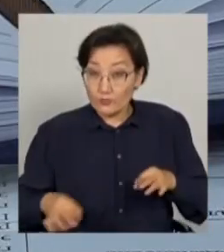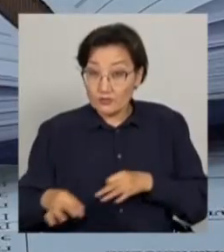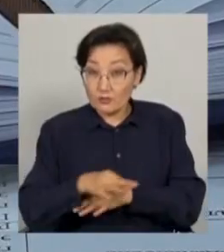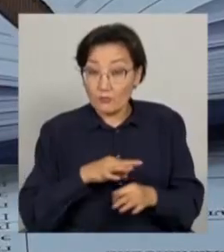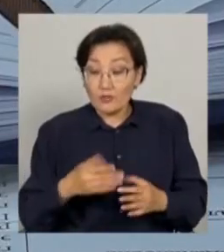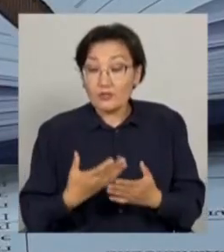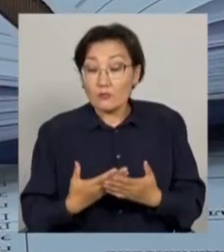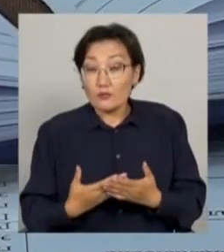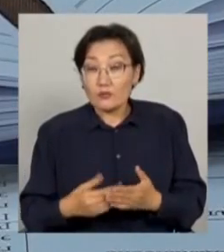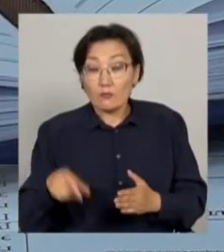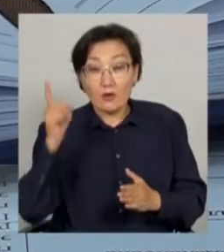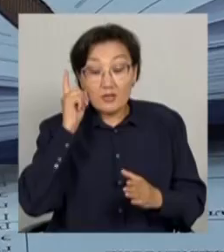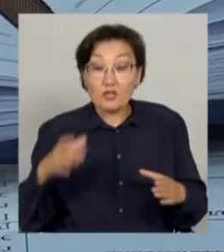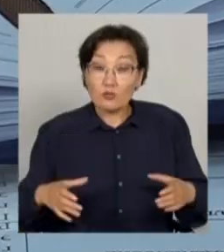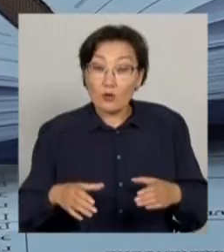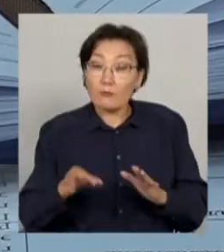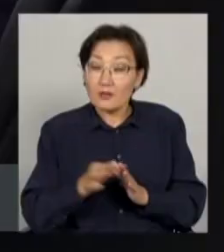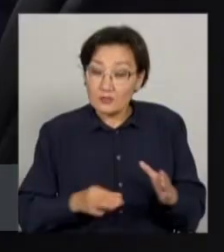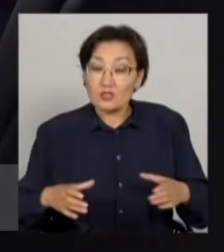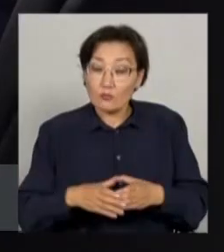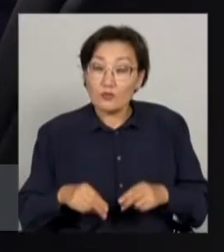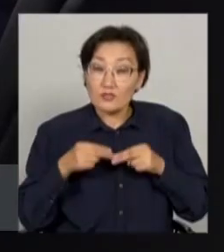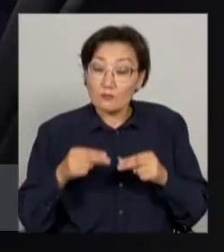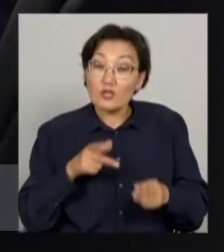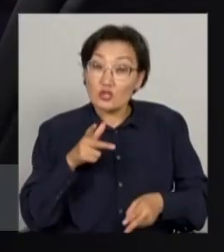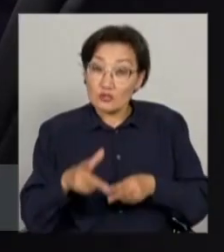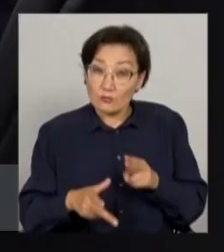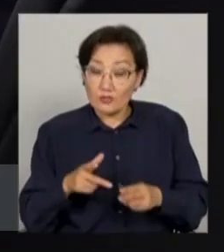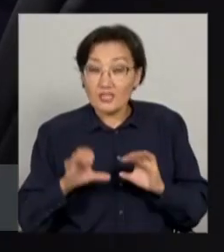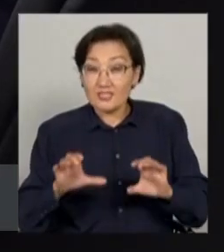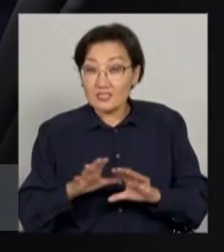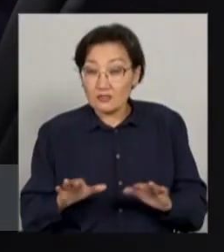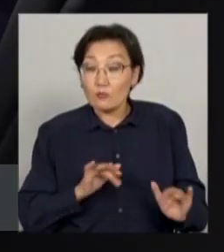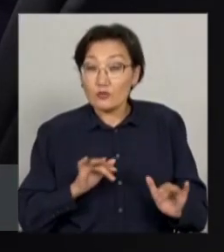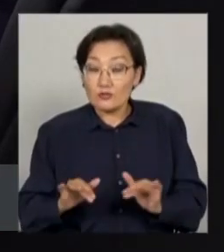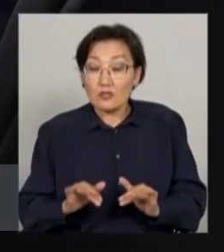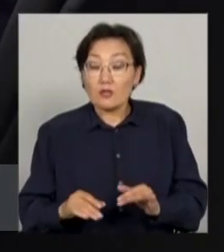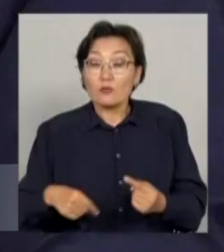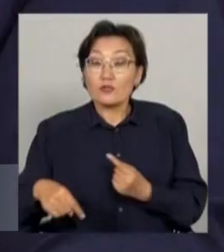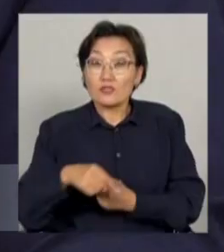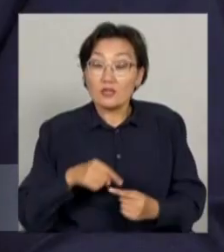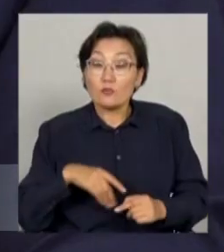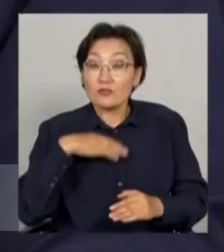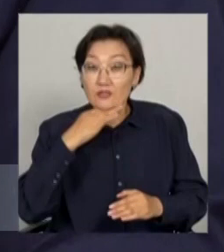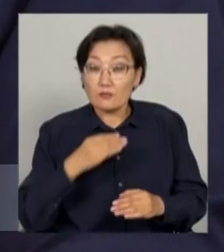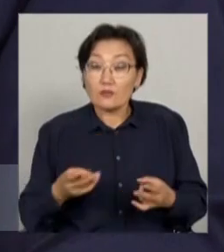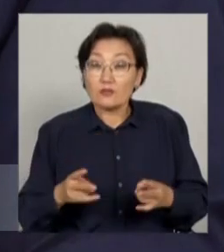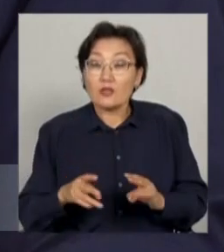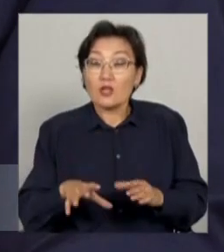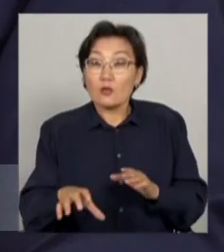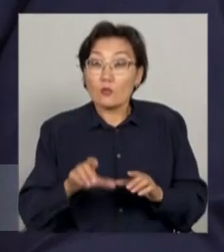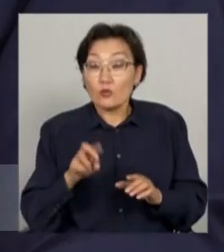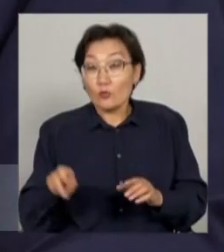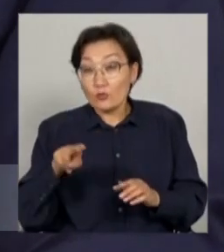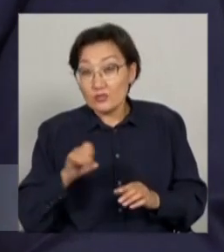по созданию мобильных групп. Теперь для обращения с жалобой на незаконные действия предпринимателям достаточно отсканировать